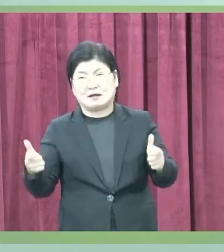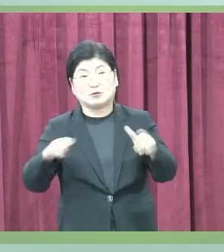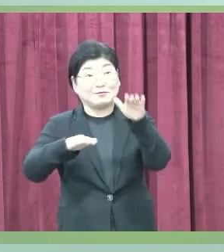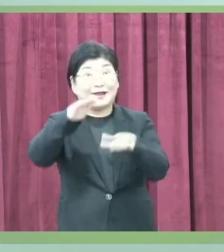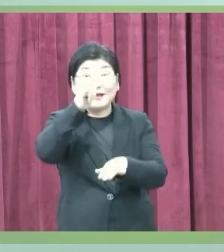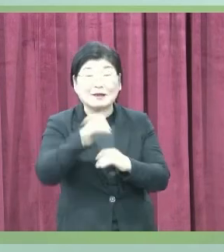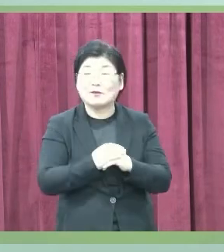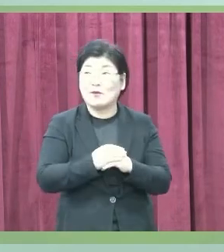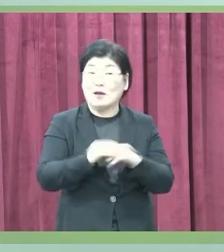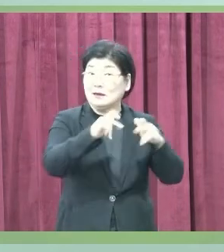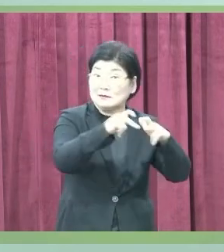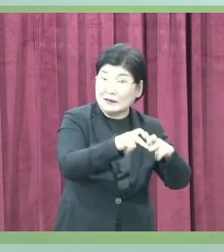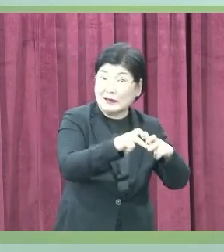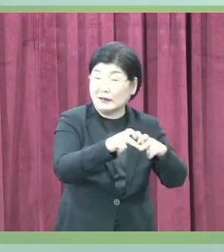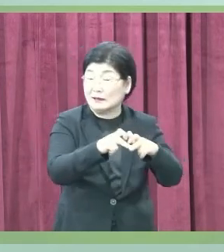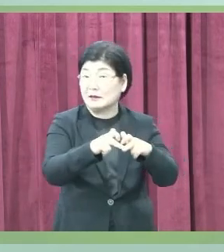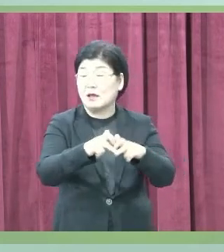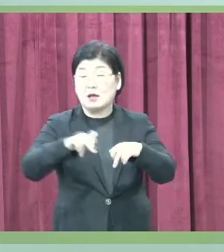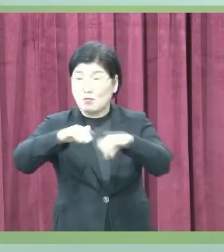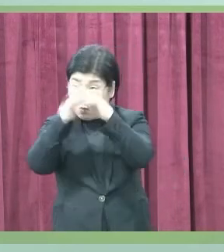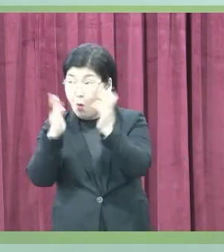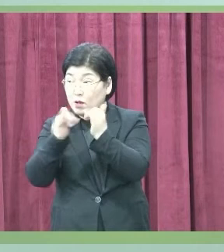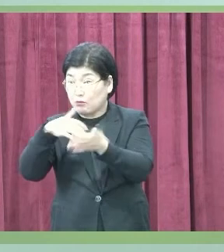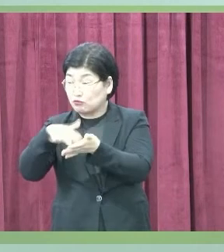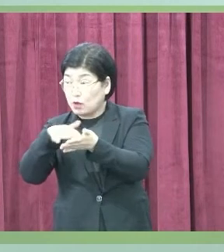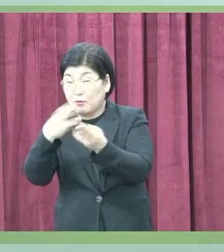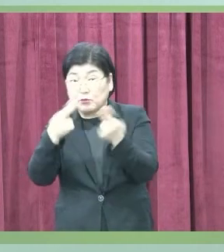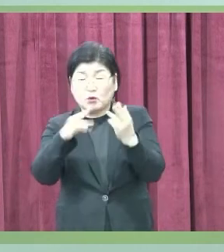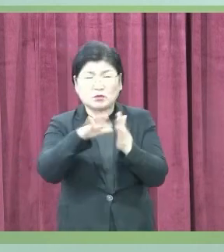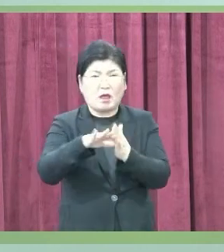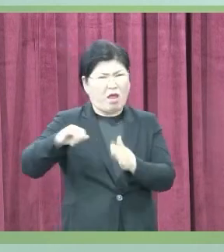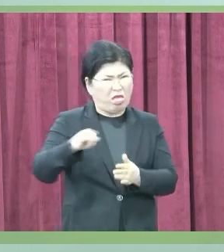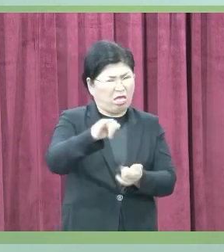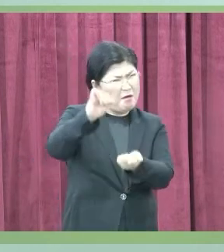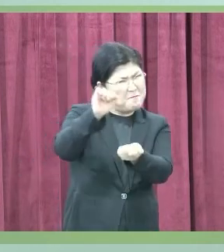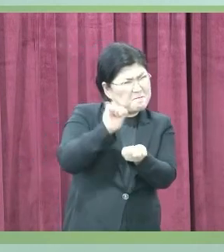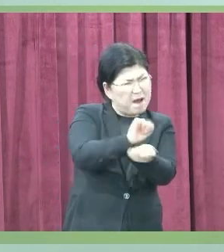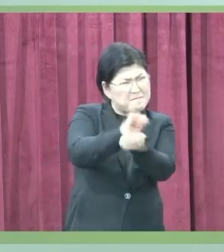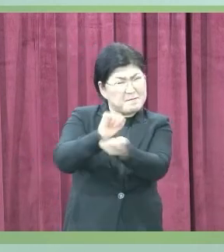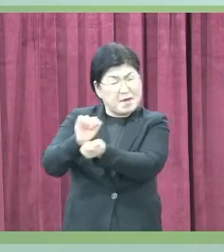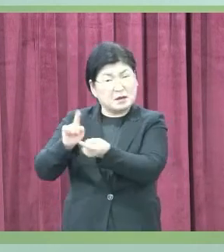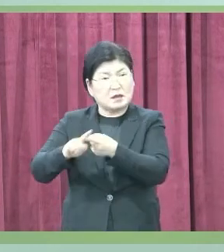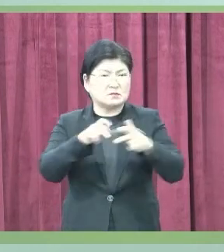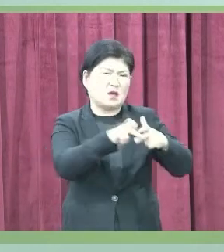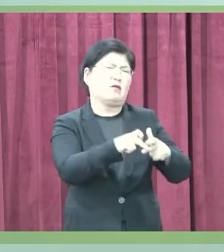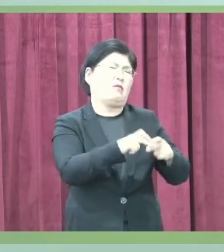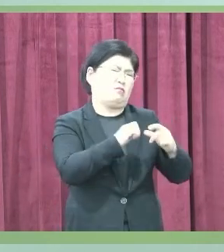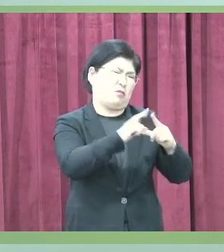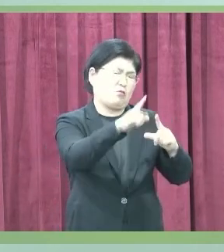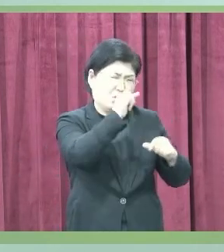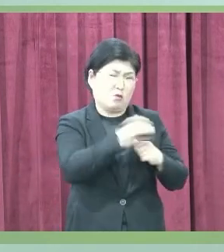있고요. 장애인하고 전체 인구를 보면은 지금 세균성 질환이 전체 인구에는 없는데 장애인한테는 있고